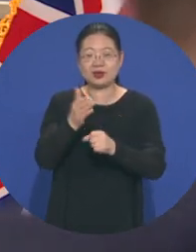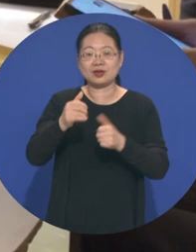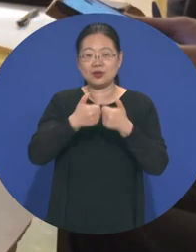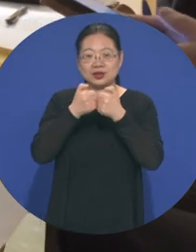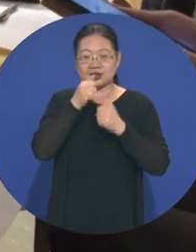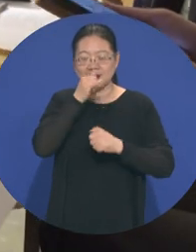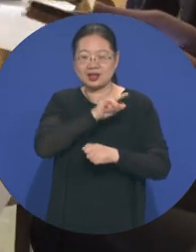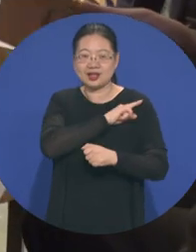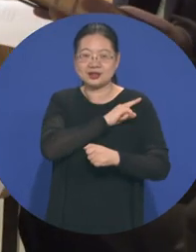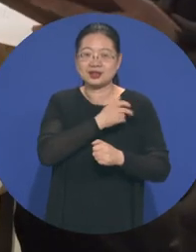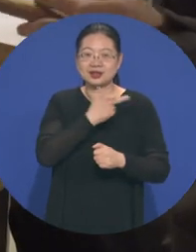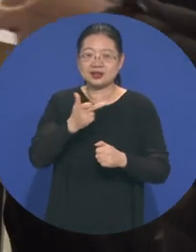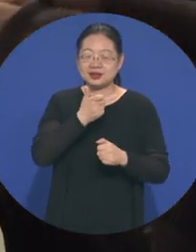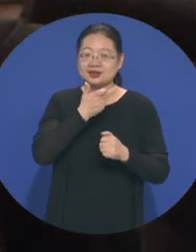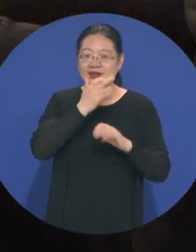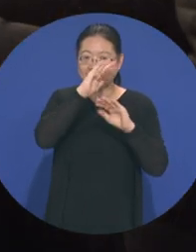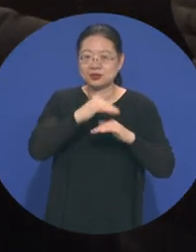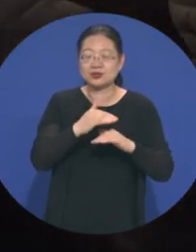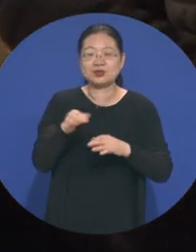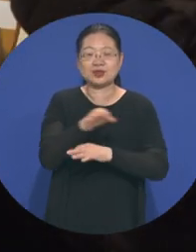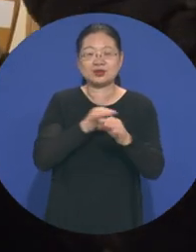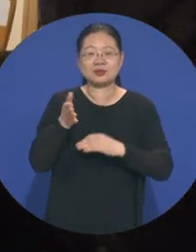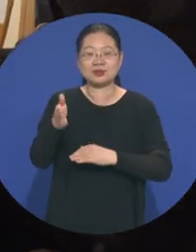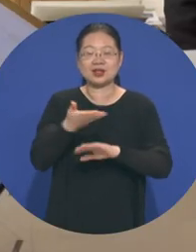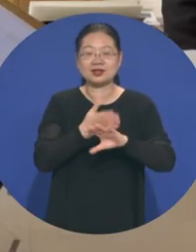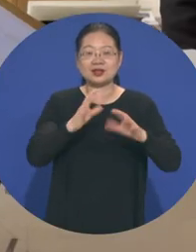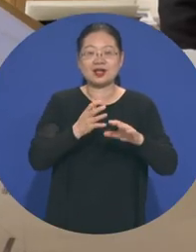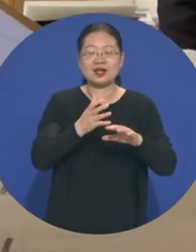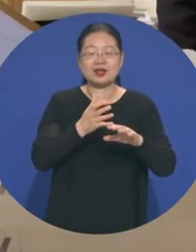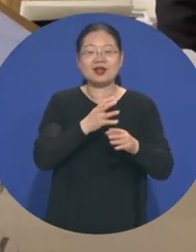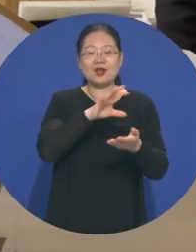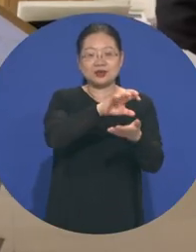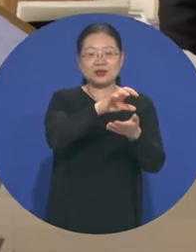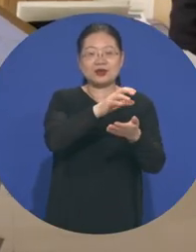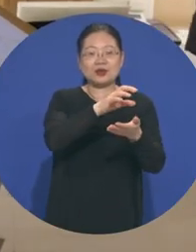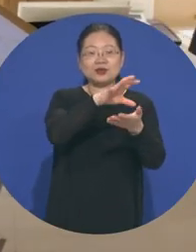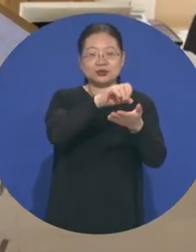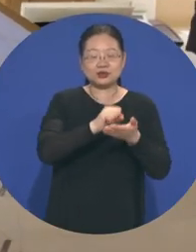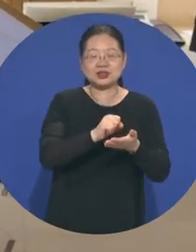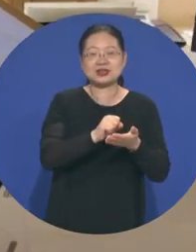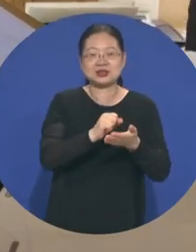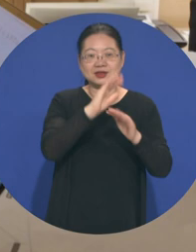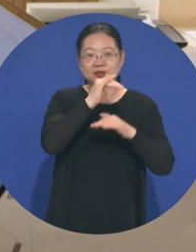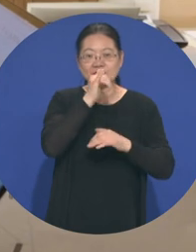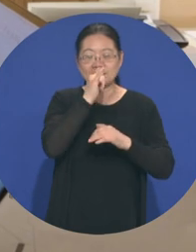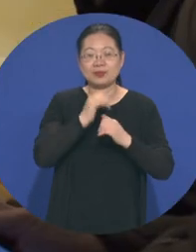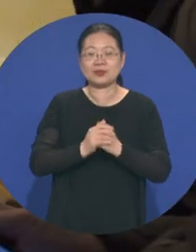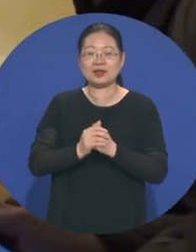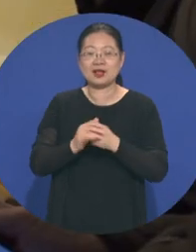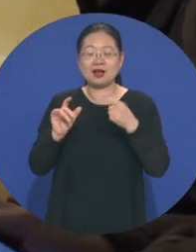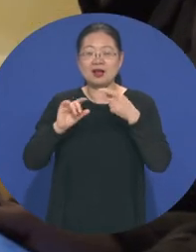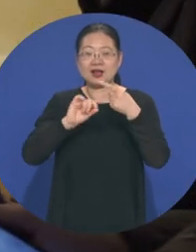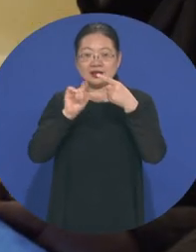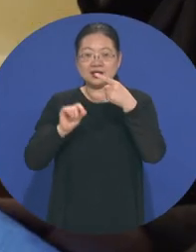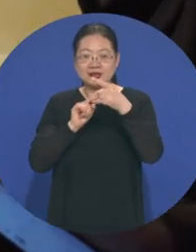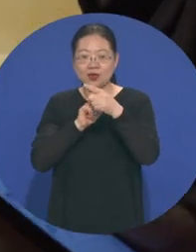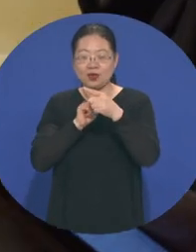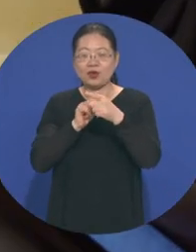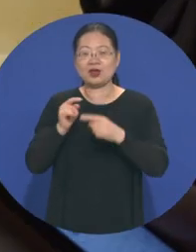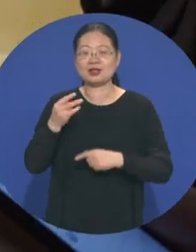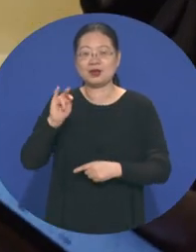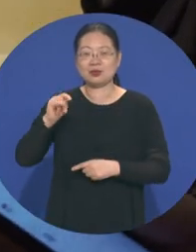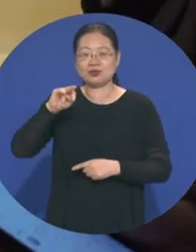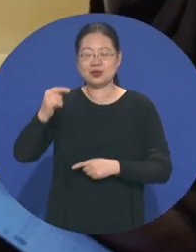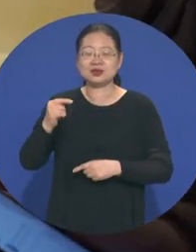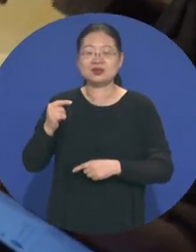논의했습니다. 이 중 가장 비중이 큰 건 경제 분야로 해외 투자 유치권입니다. 김 지사의 글로벌 행보는 올 1월 다보스